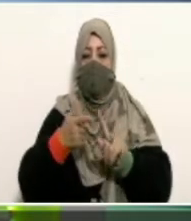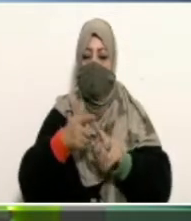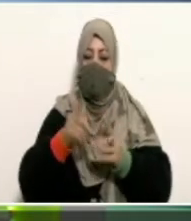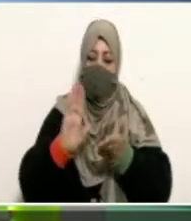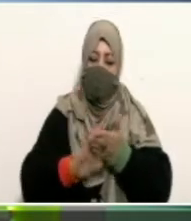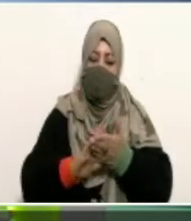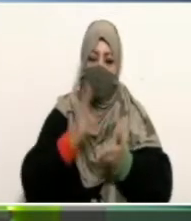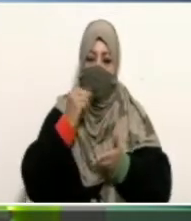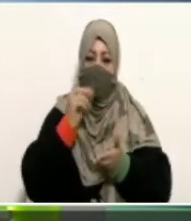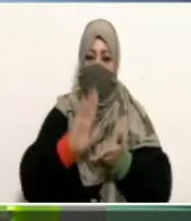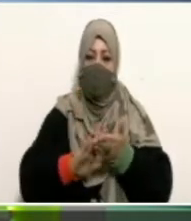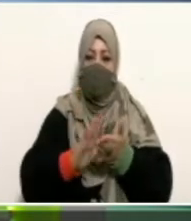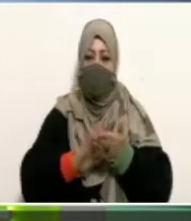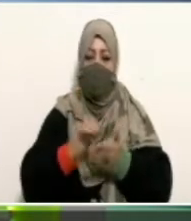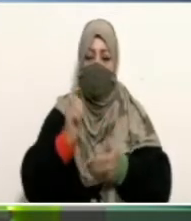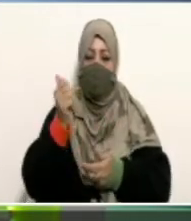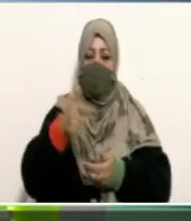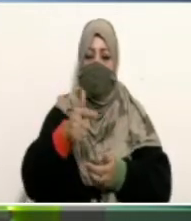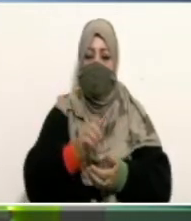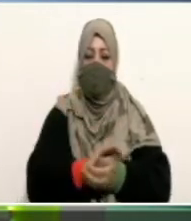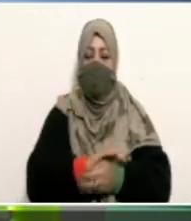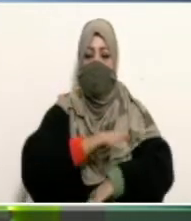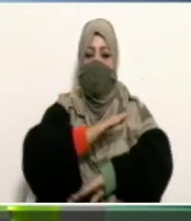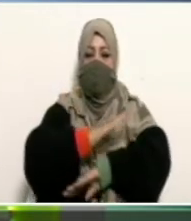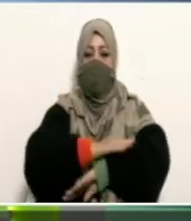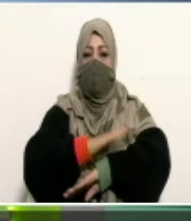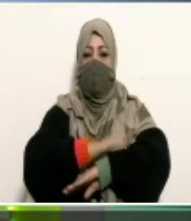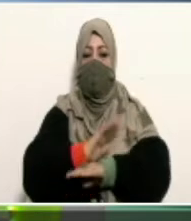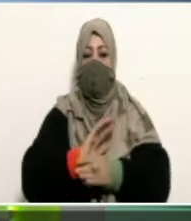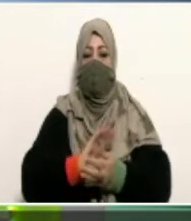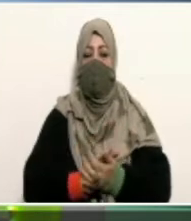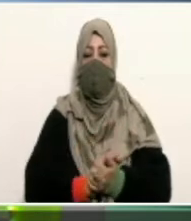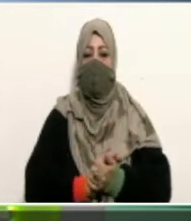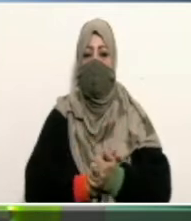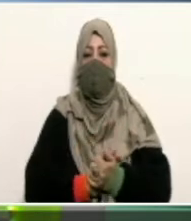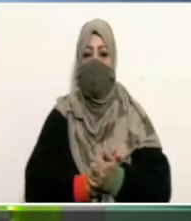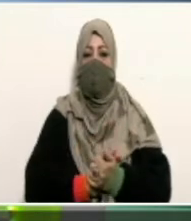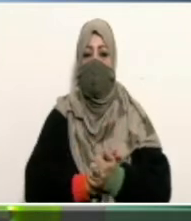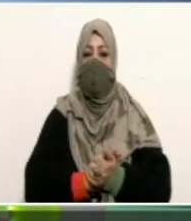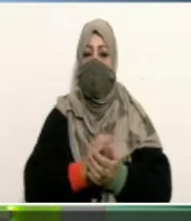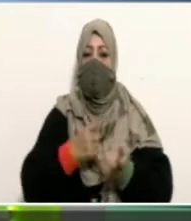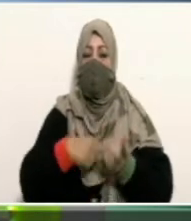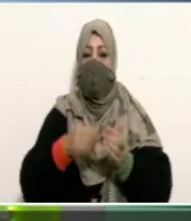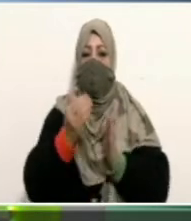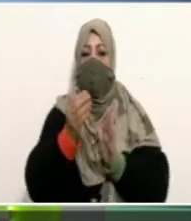العقد لما طبعا الشروطات زينا من الشروطات عليه.